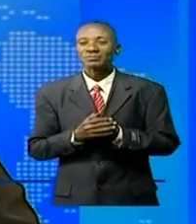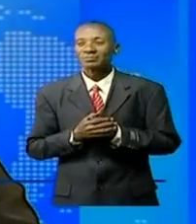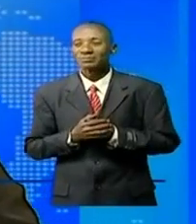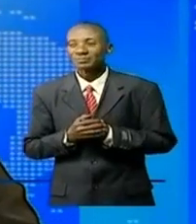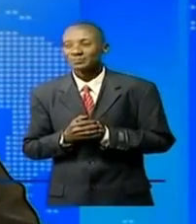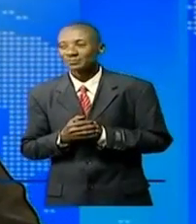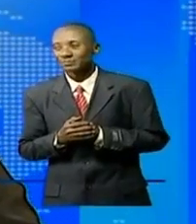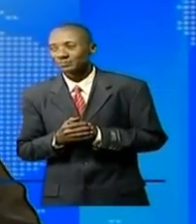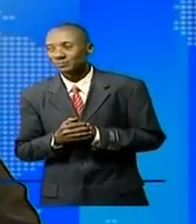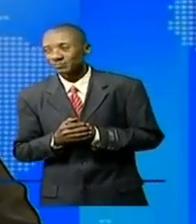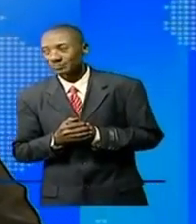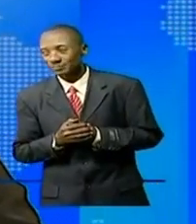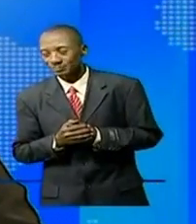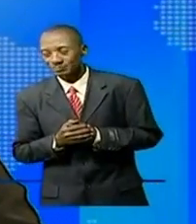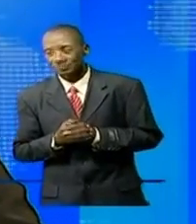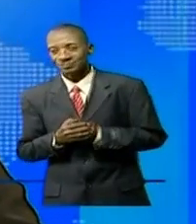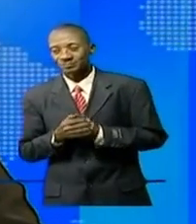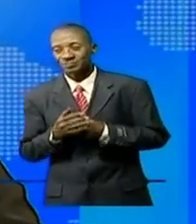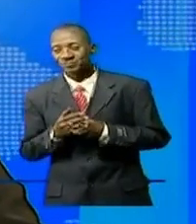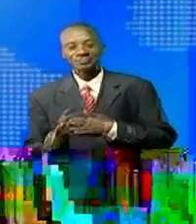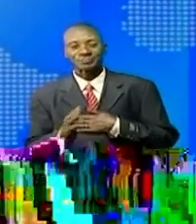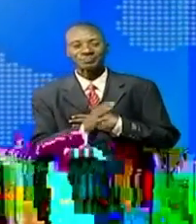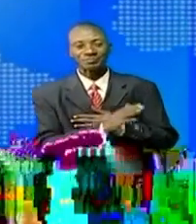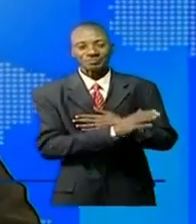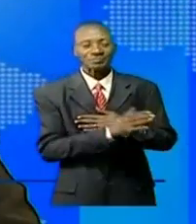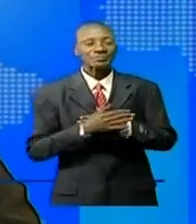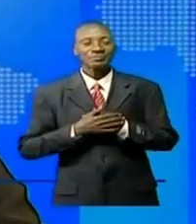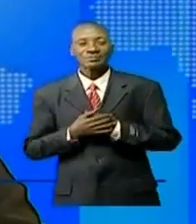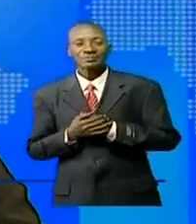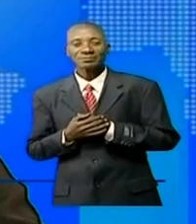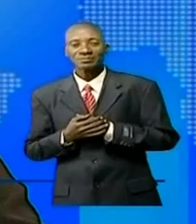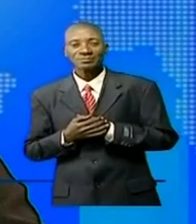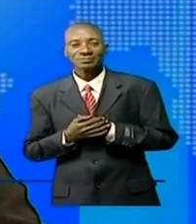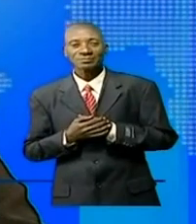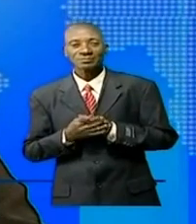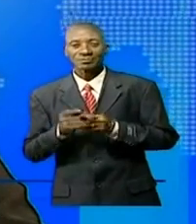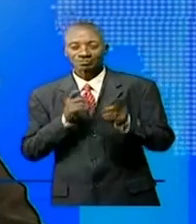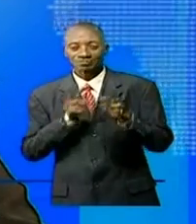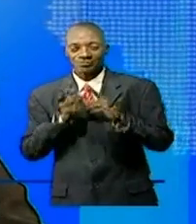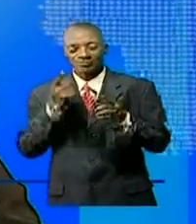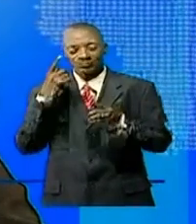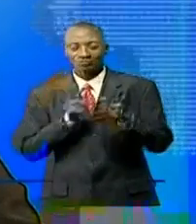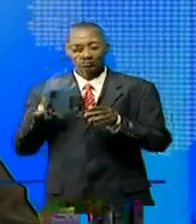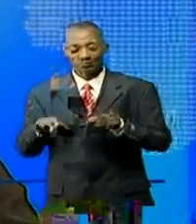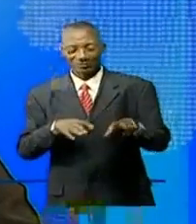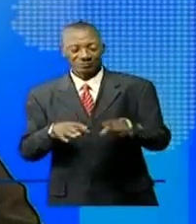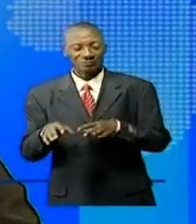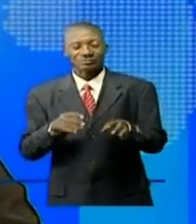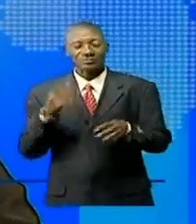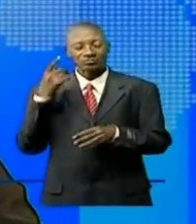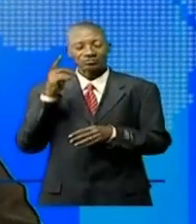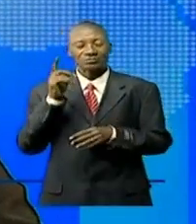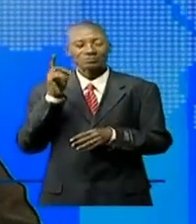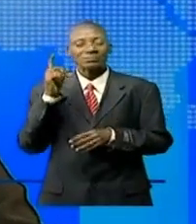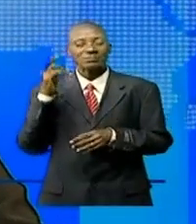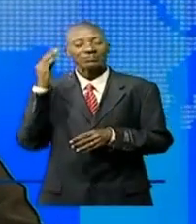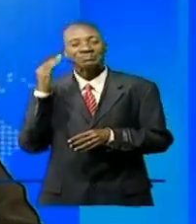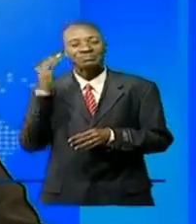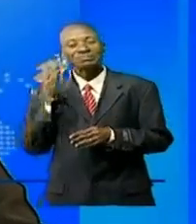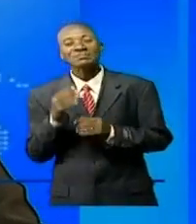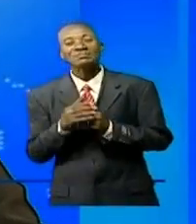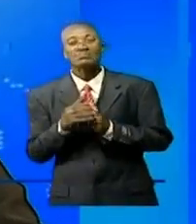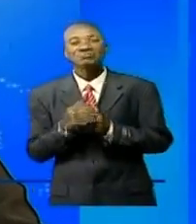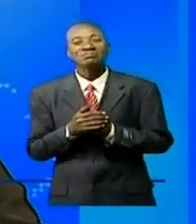Je l'ai dit, la scène s'est déroulée hier dimanche au port de Maluku. Une embarcation de fortune qui transportait ses passagers et du carburant